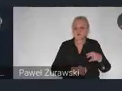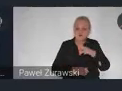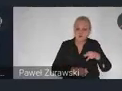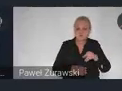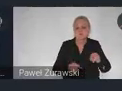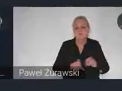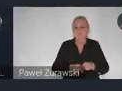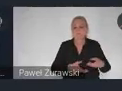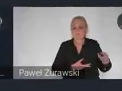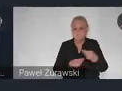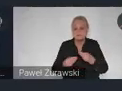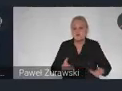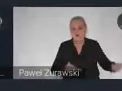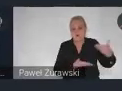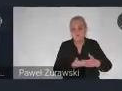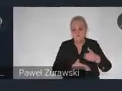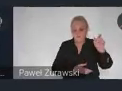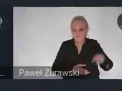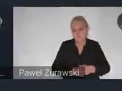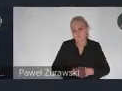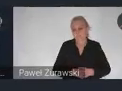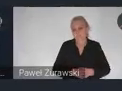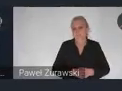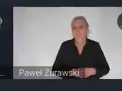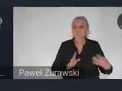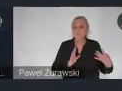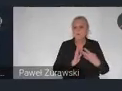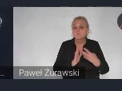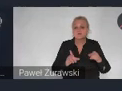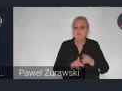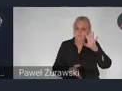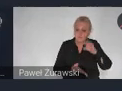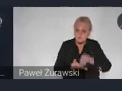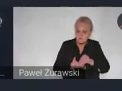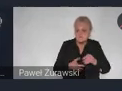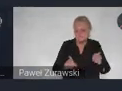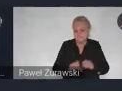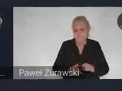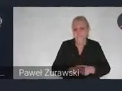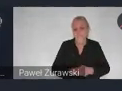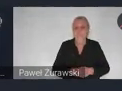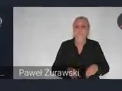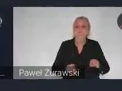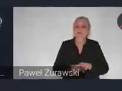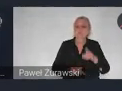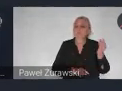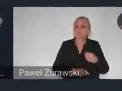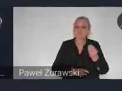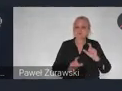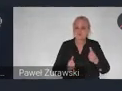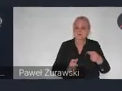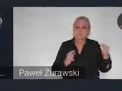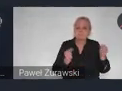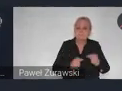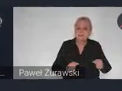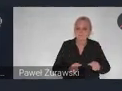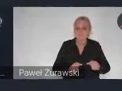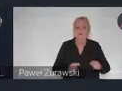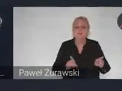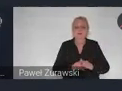oraz finansowy oferenta oceniany jest doświadczenie a także trafność i